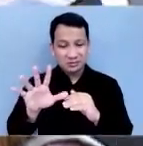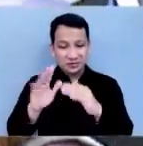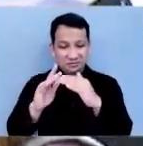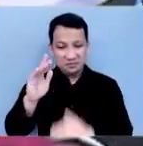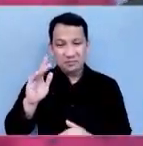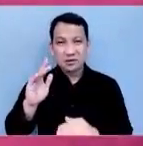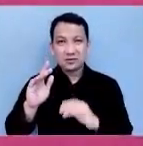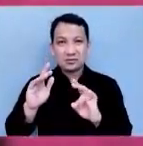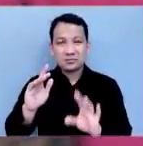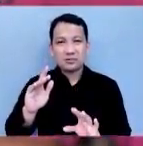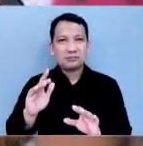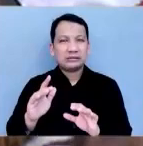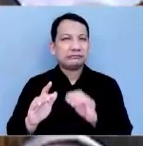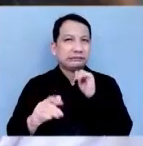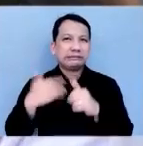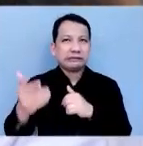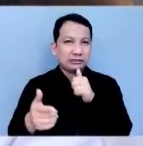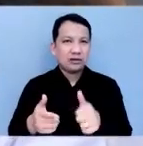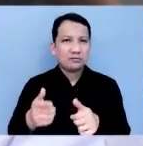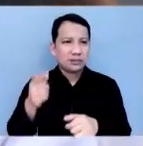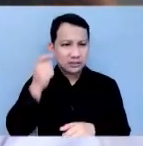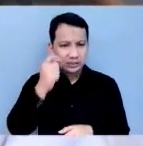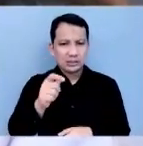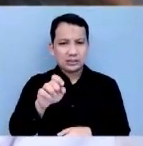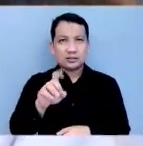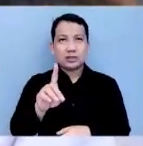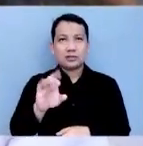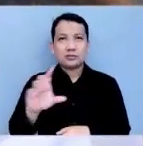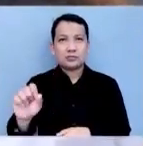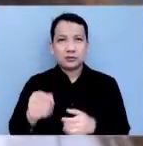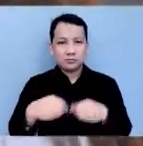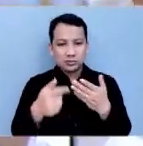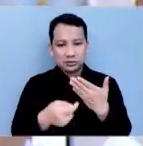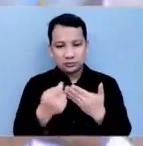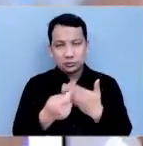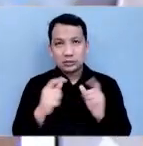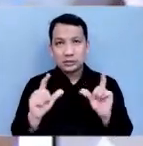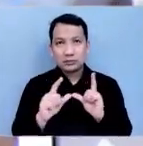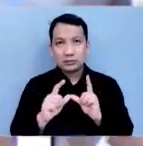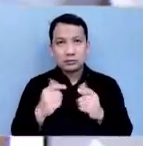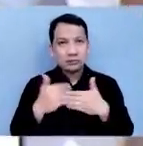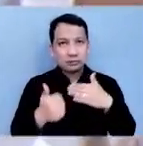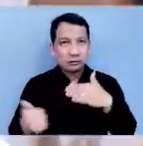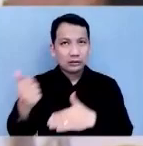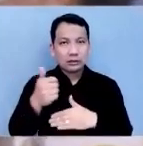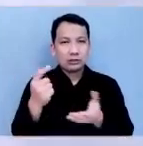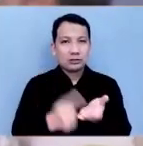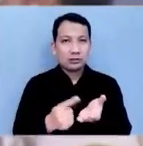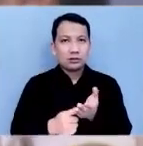si Health Secretary Ted Herbosa, handang bigyan ng temporary license ang mga muntik na pumasa sa board exam. Ang kanilang grado,